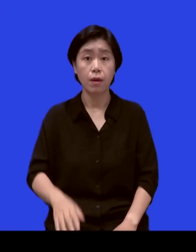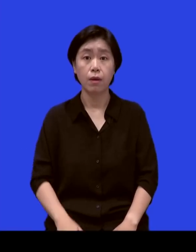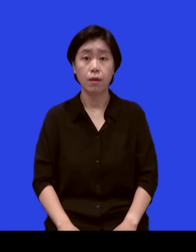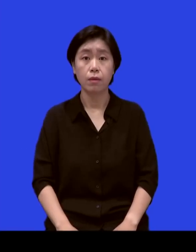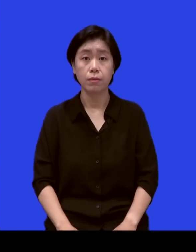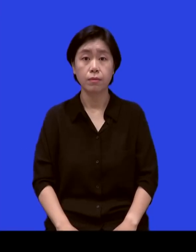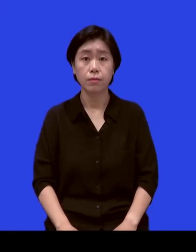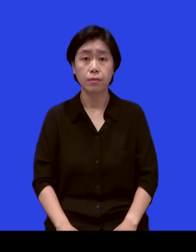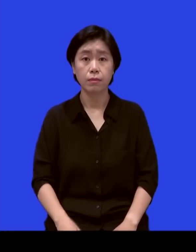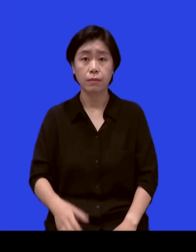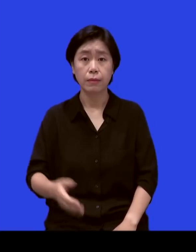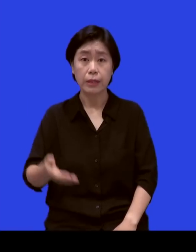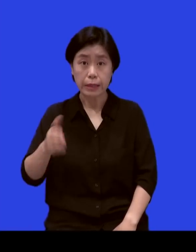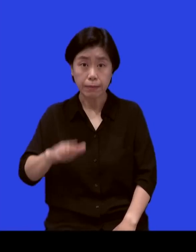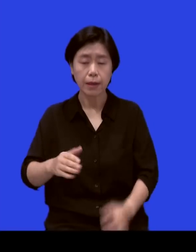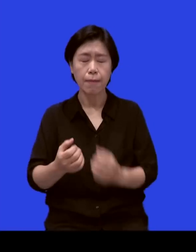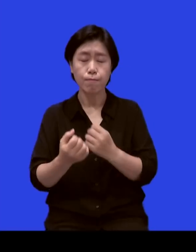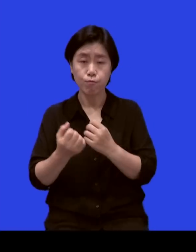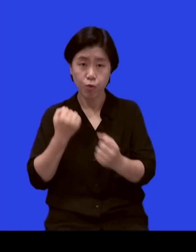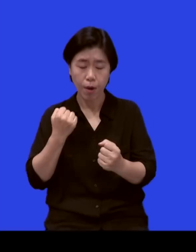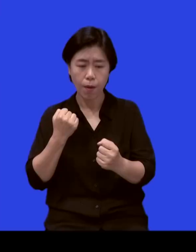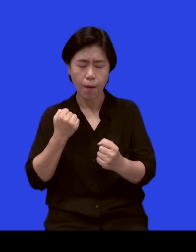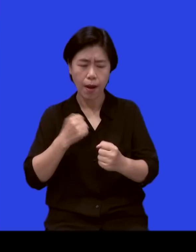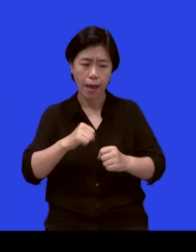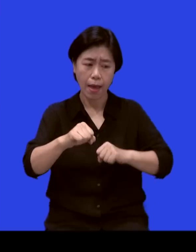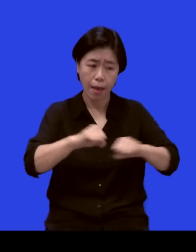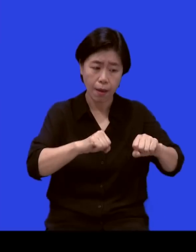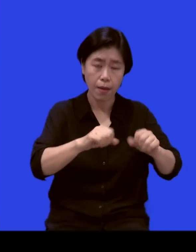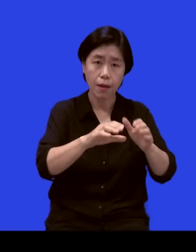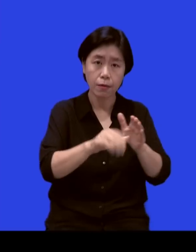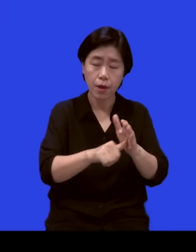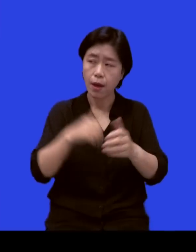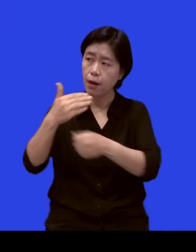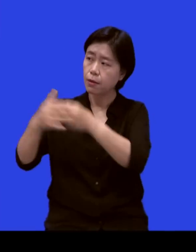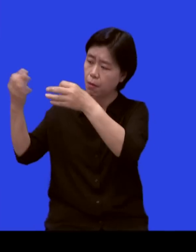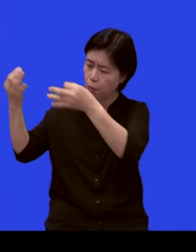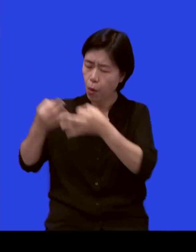그마저도 받으시더라고요. 하나님은. 그럼. 그런데